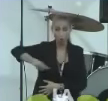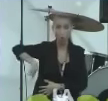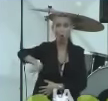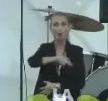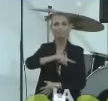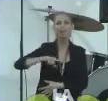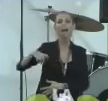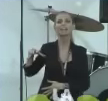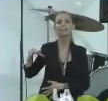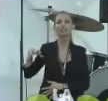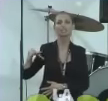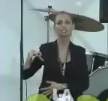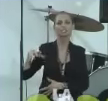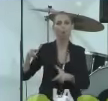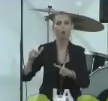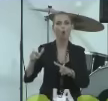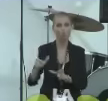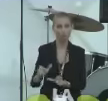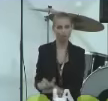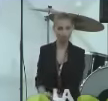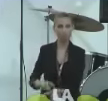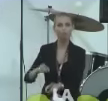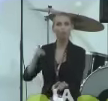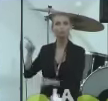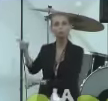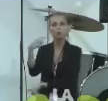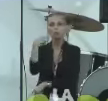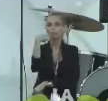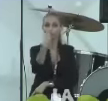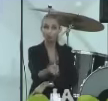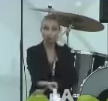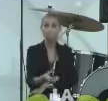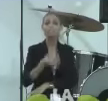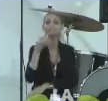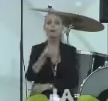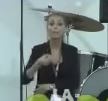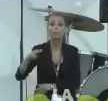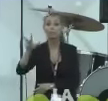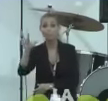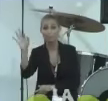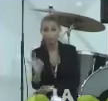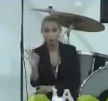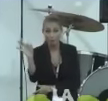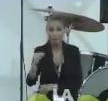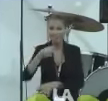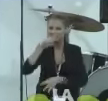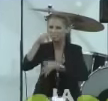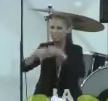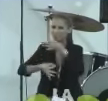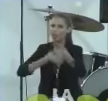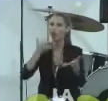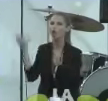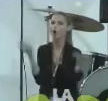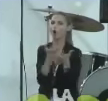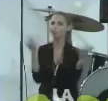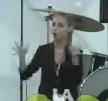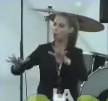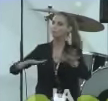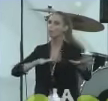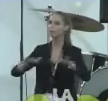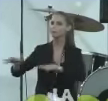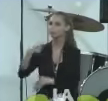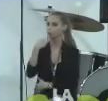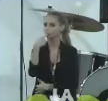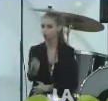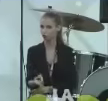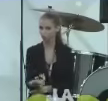e per quello lui grida che sarà sempre nel 3%. Ma cosa significa? Quello che il movimento dice,